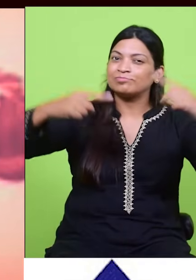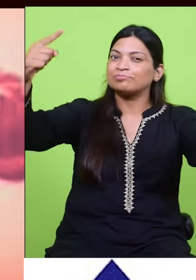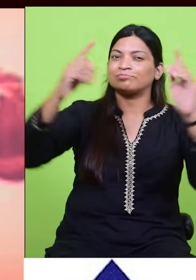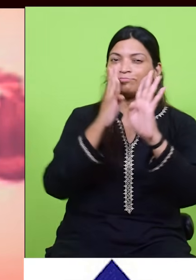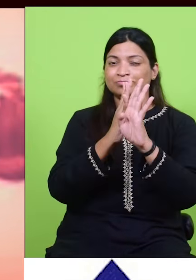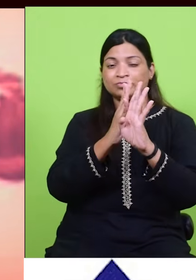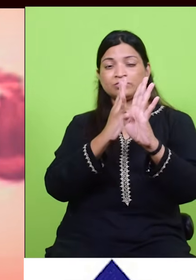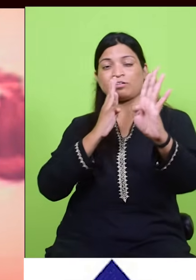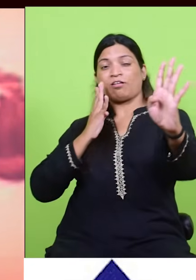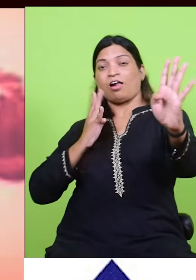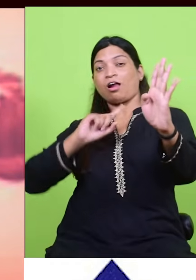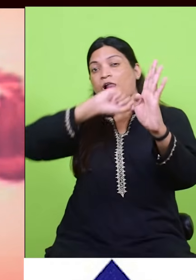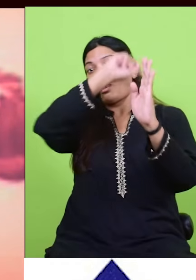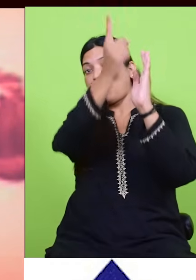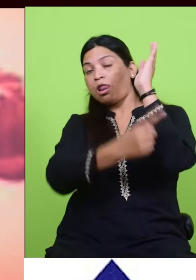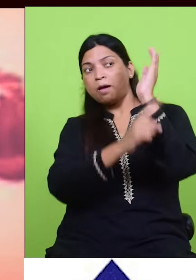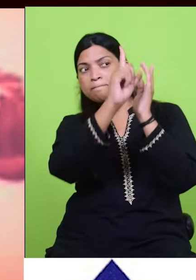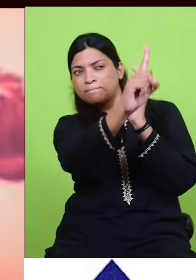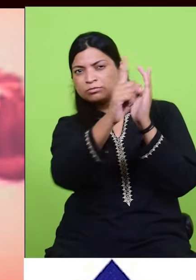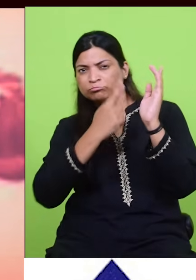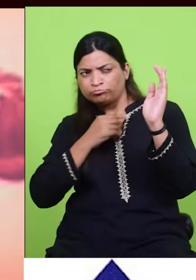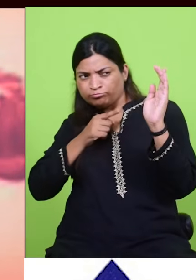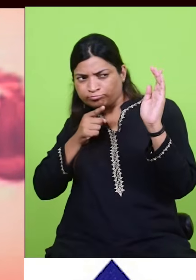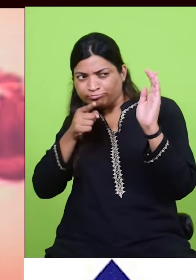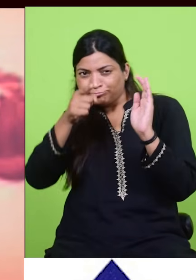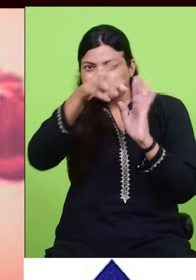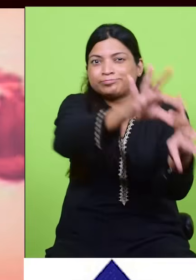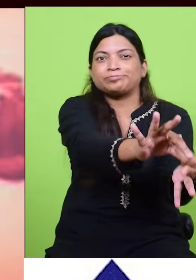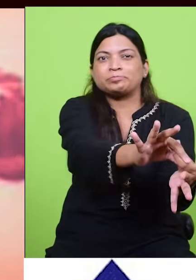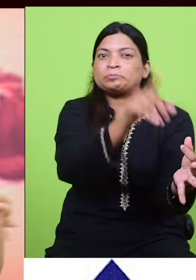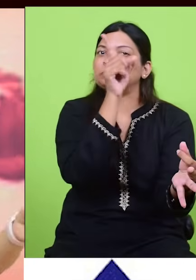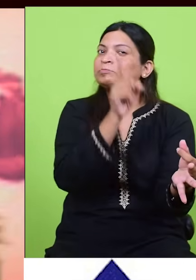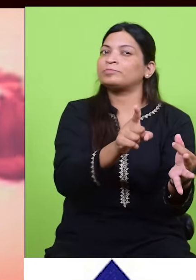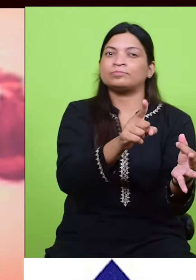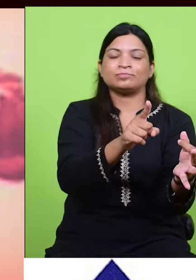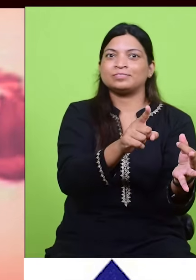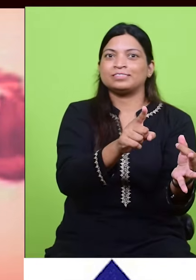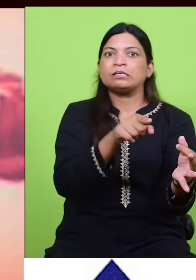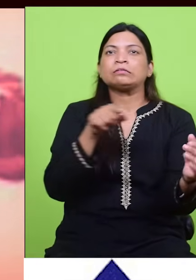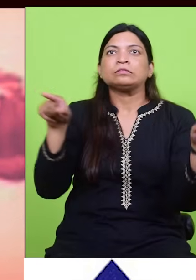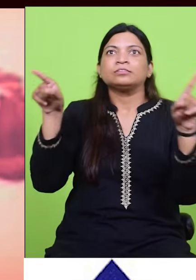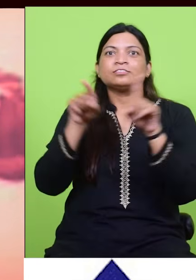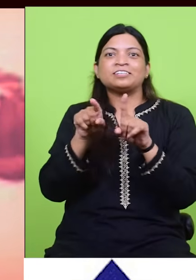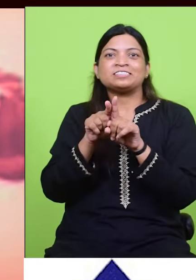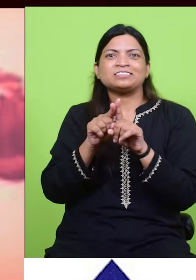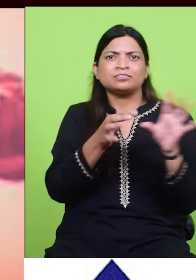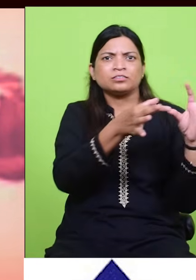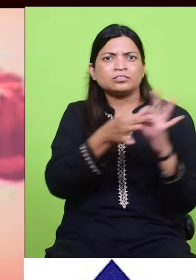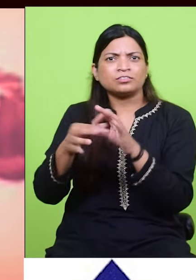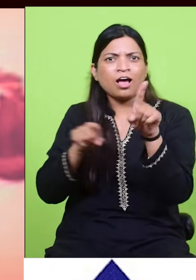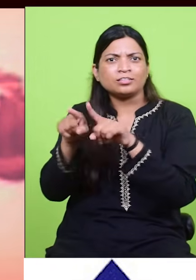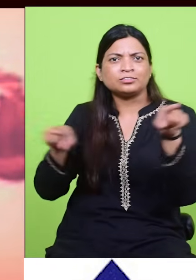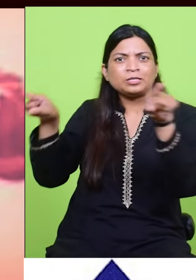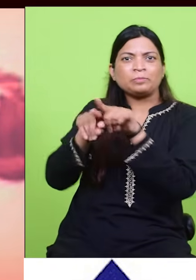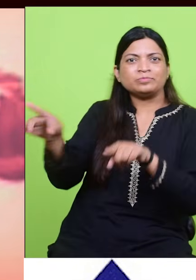कि पंक्ति में खड़े हुए अंतिम व्यक्ति तक पहुंचना और उसको रिप्रेजेंटेशन मिल जाए, तो रियली